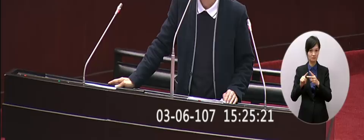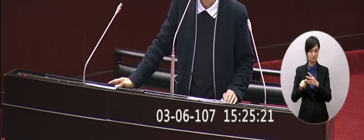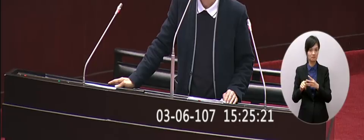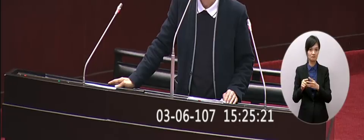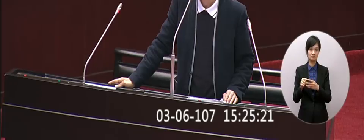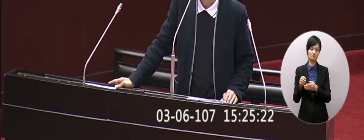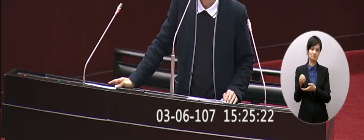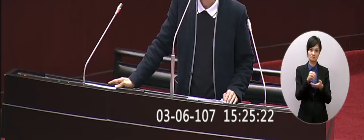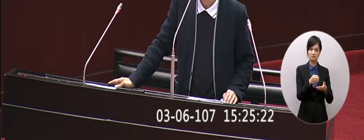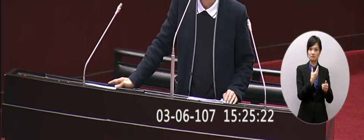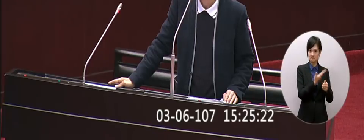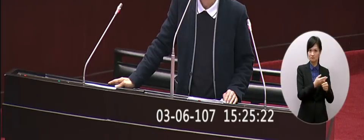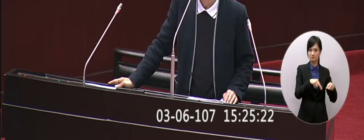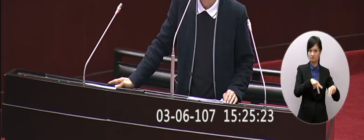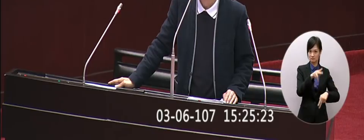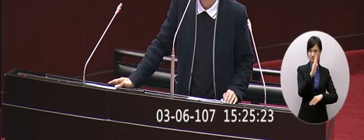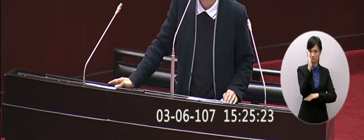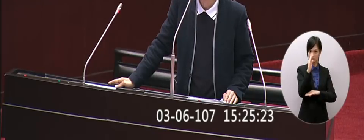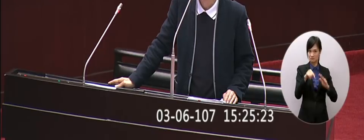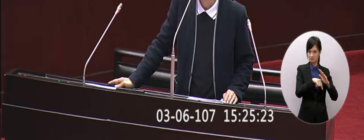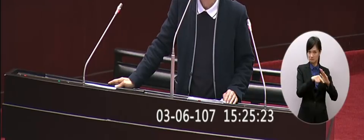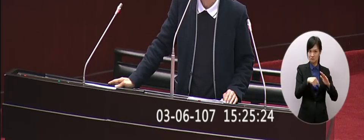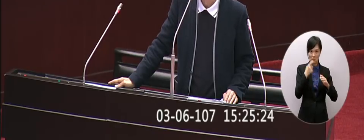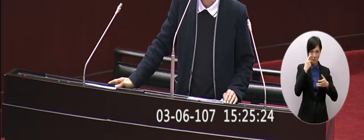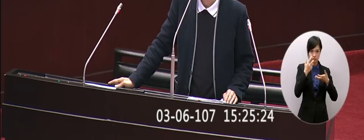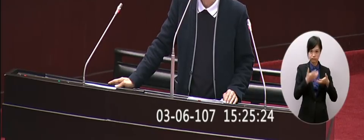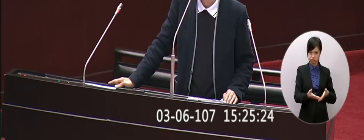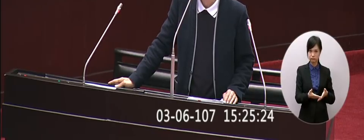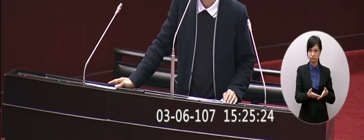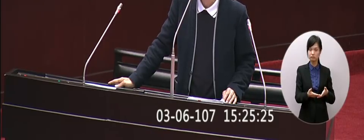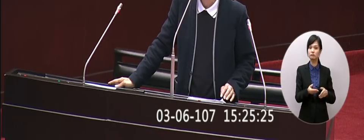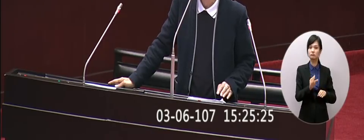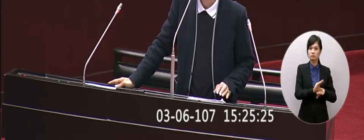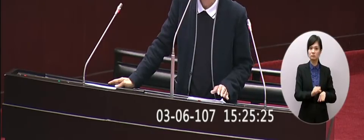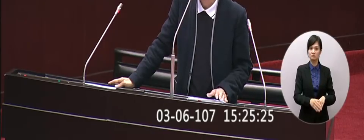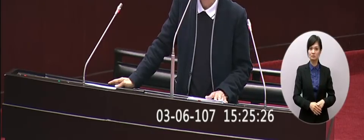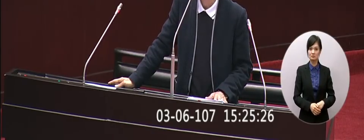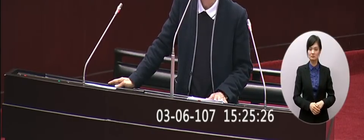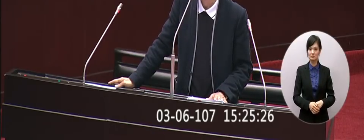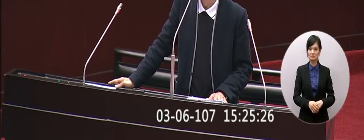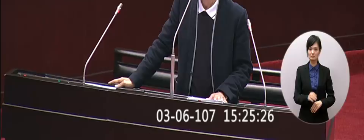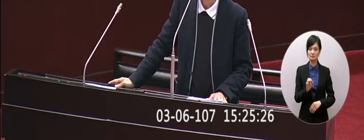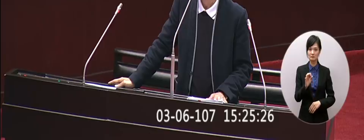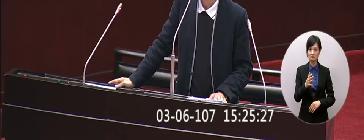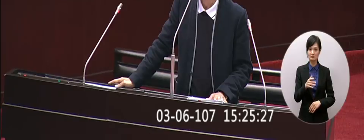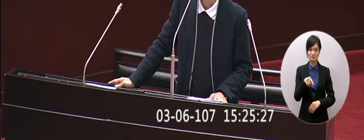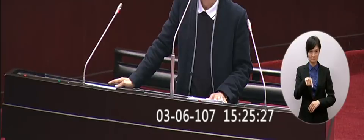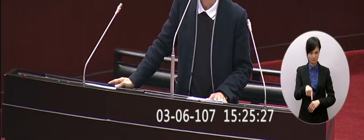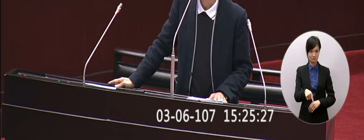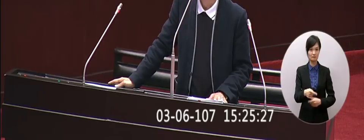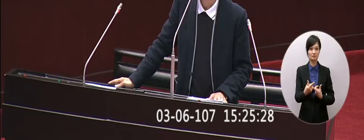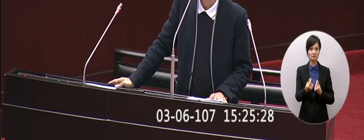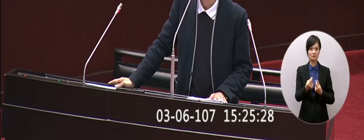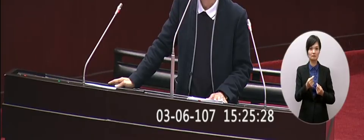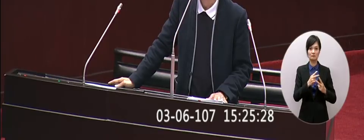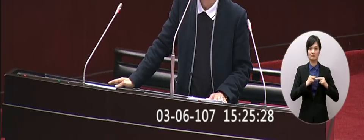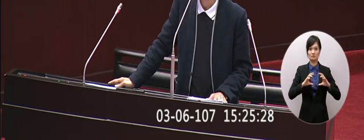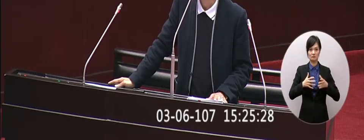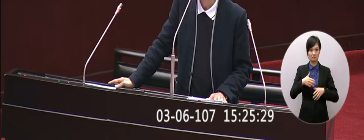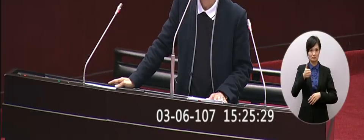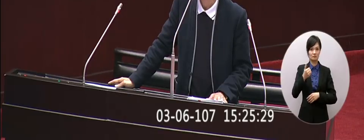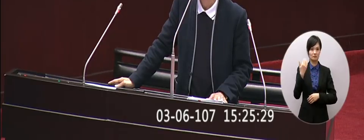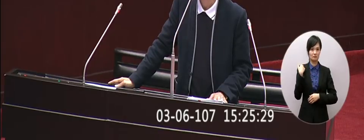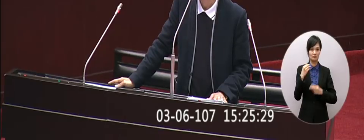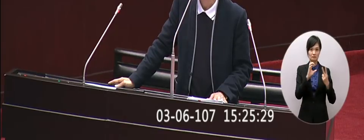政院能够更加重视，因为毕竟 这也是我们蔡总统在